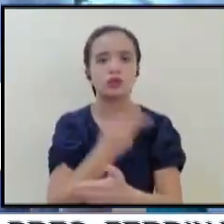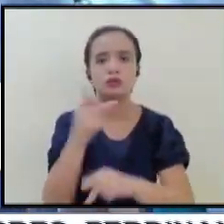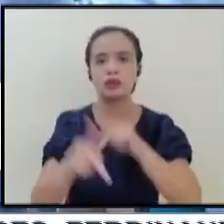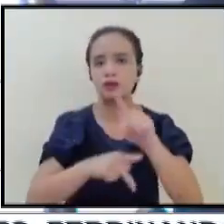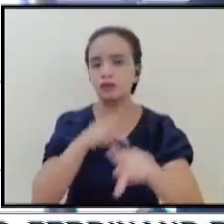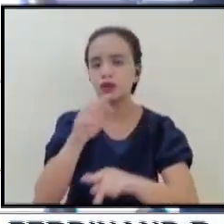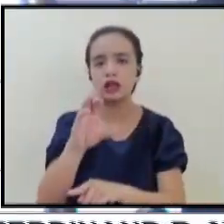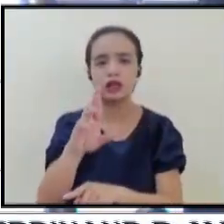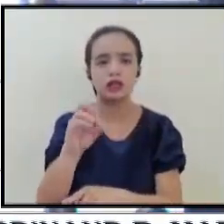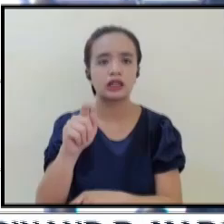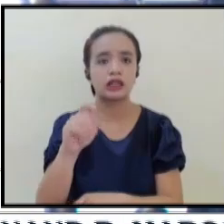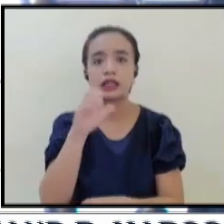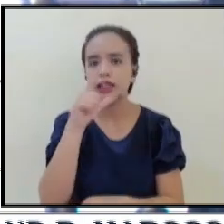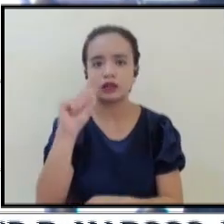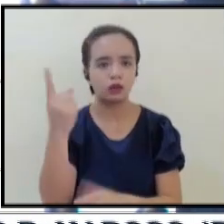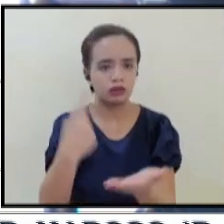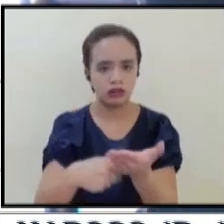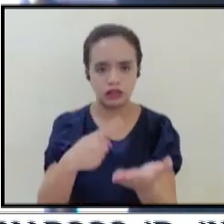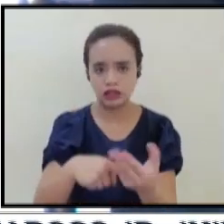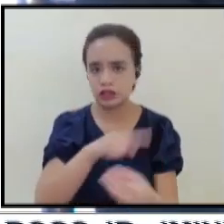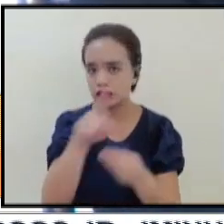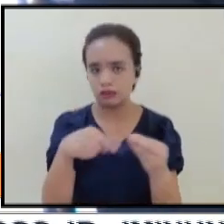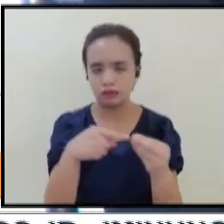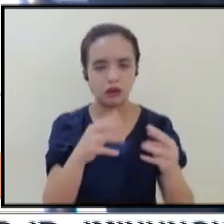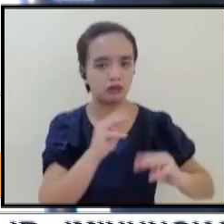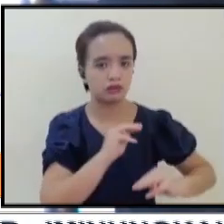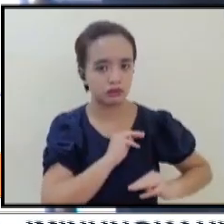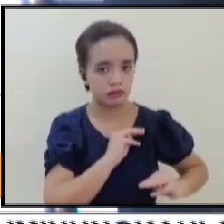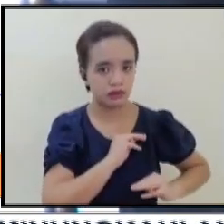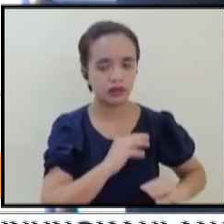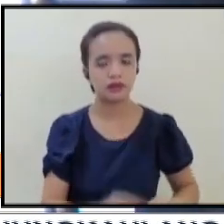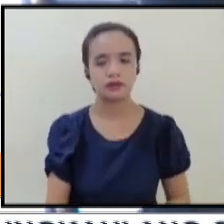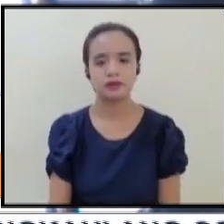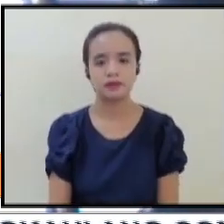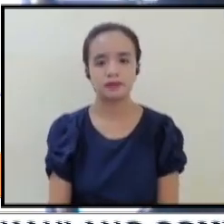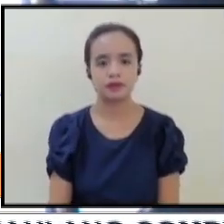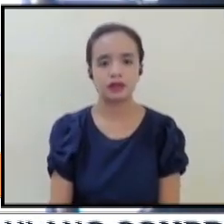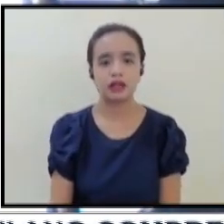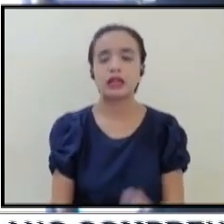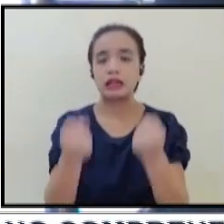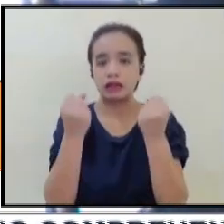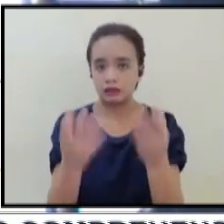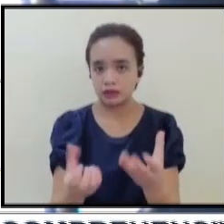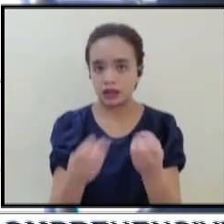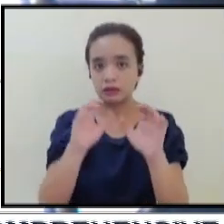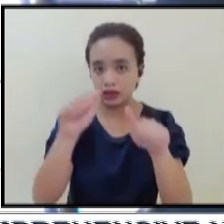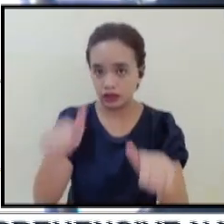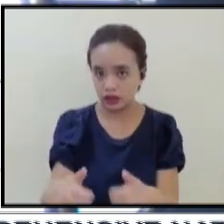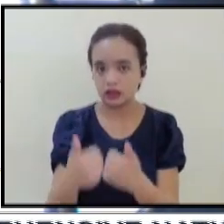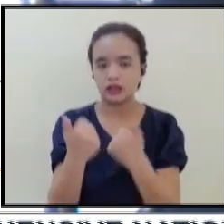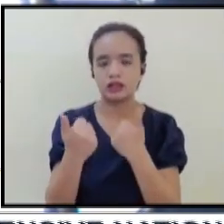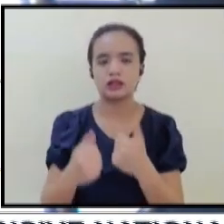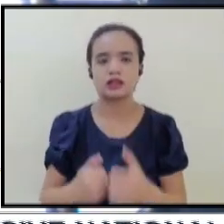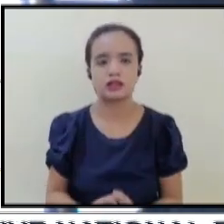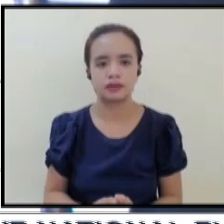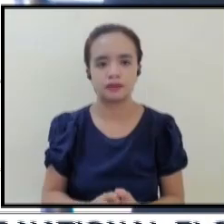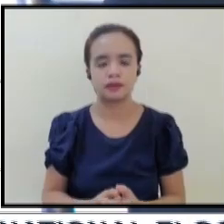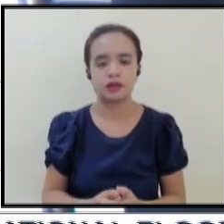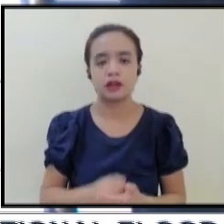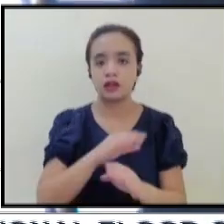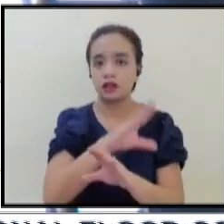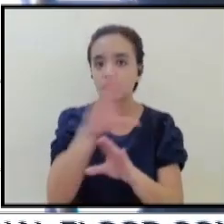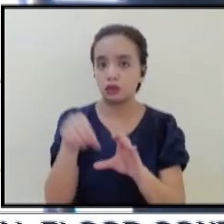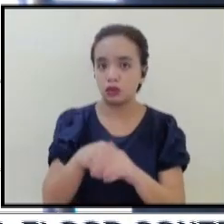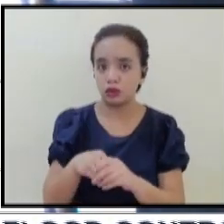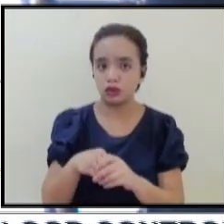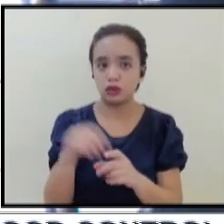militar. Napakaraming challenges sa ating national security, kasama na dyan yung territorial